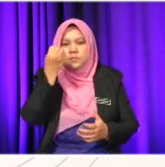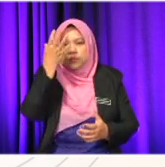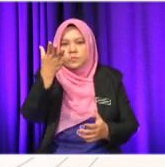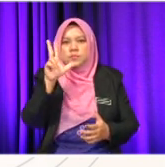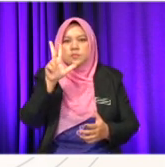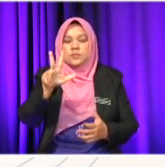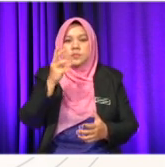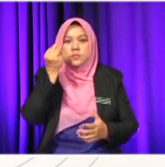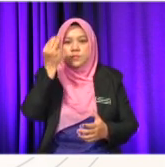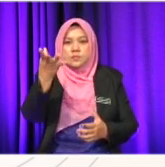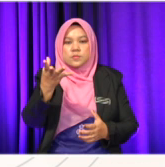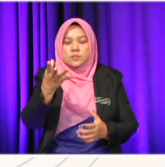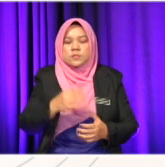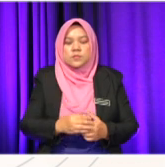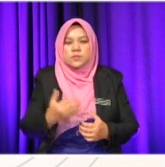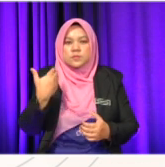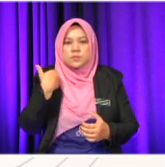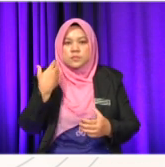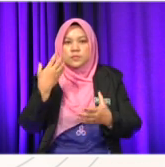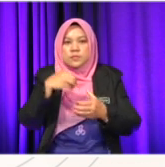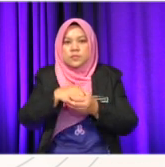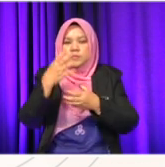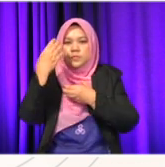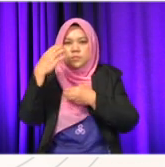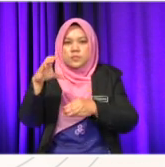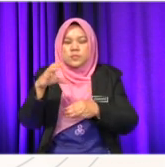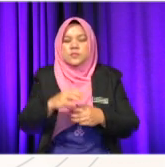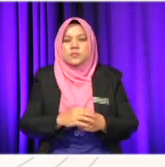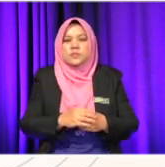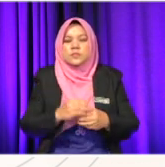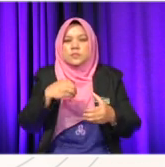yang perlu ada dalam kertas cadangan untuk membangunkan